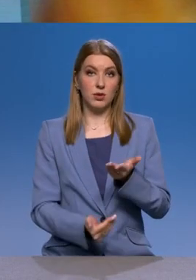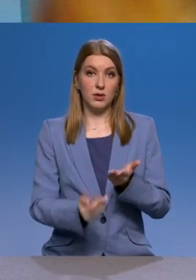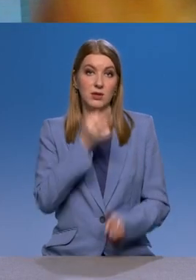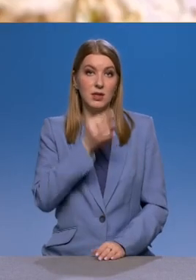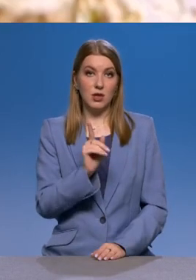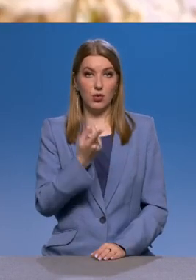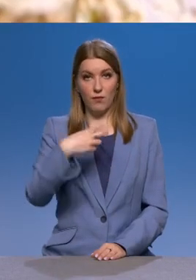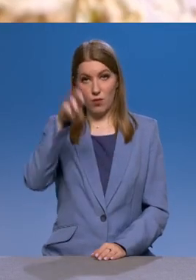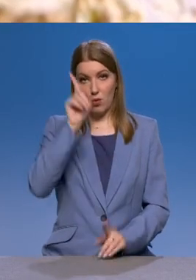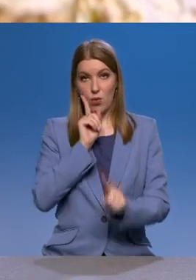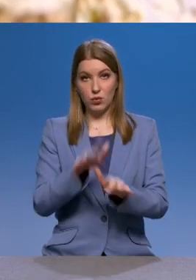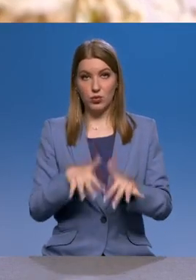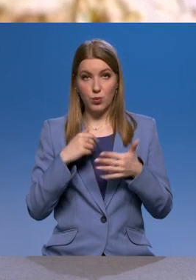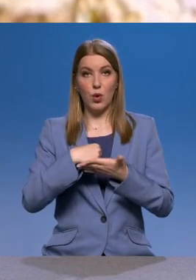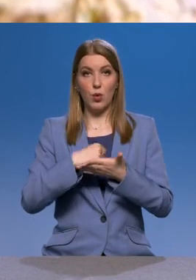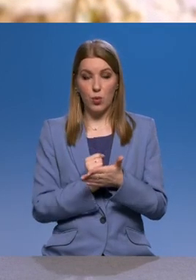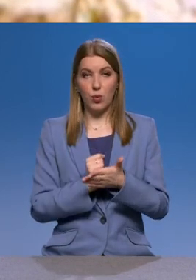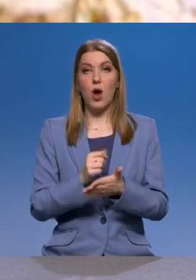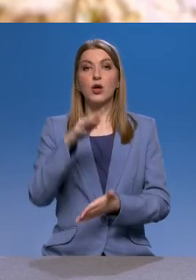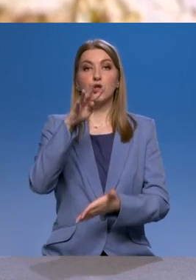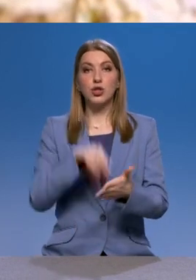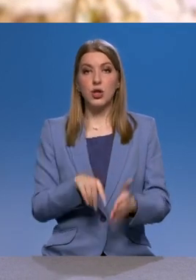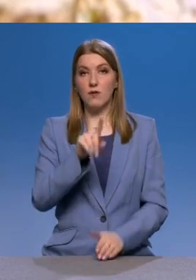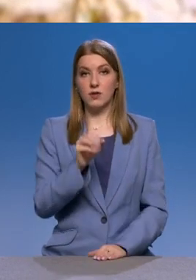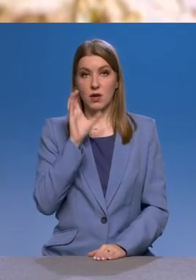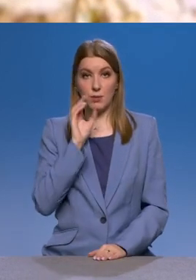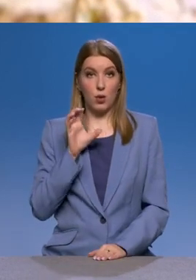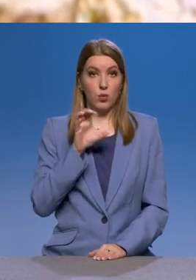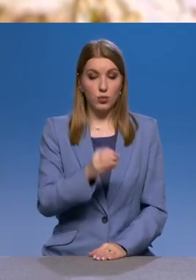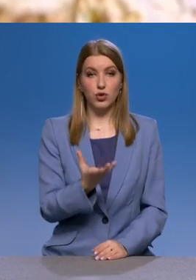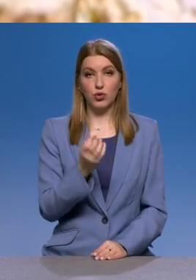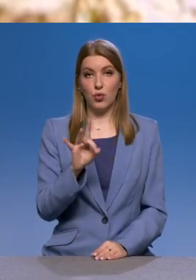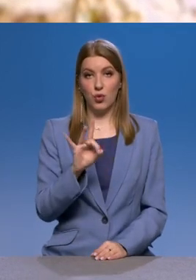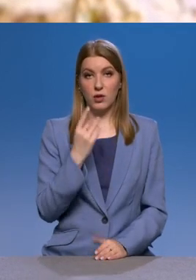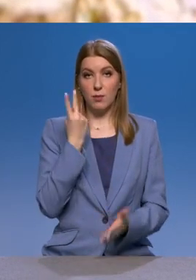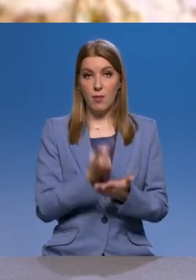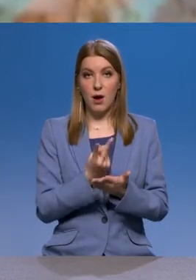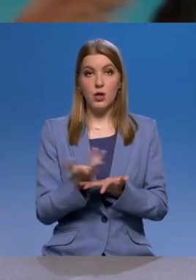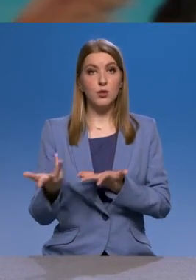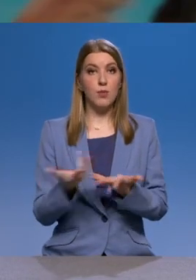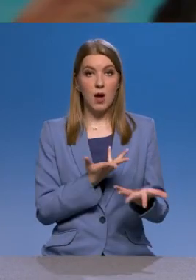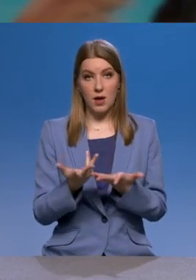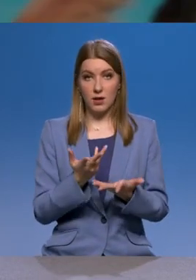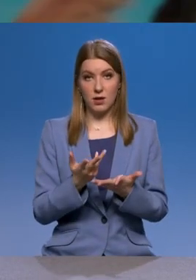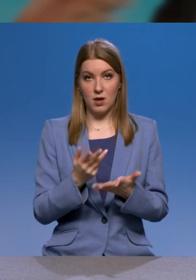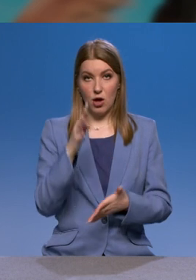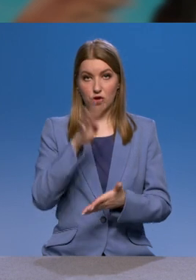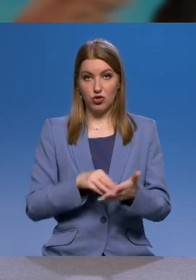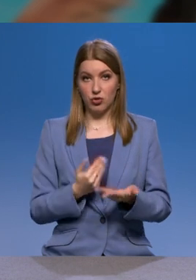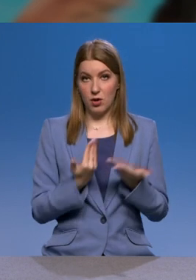Госдуме приняли штрафы за укусы собак. Давайте покажем еще раз, какие это штрафы.